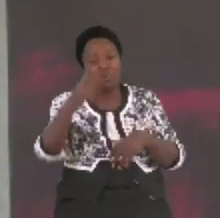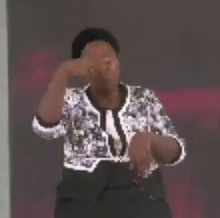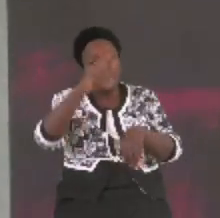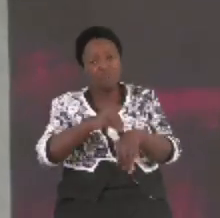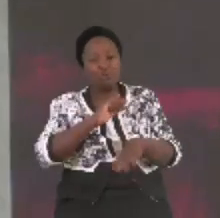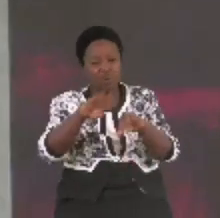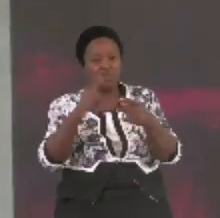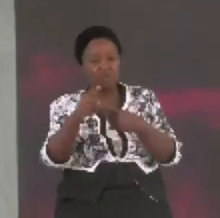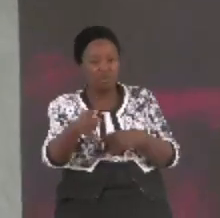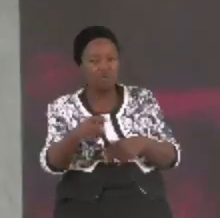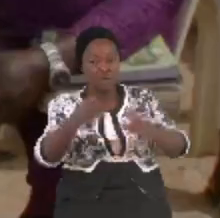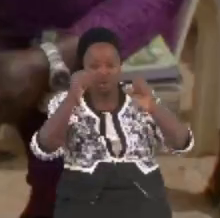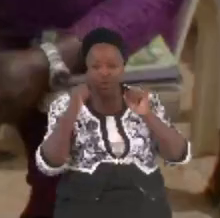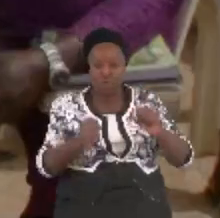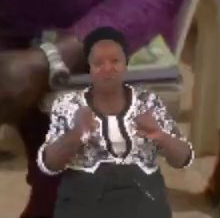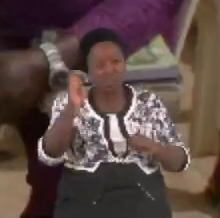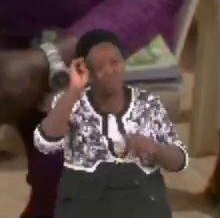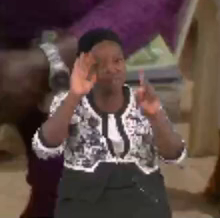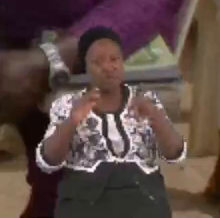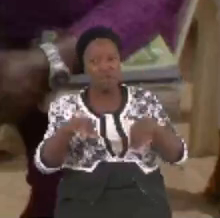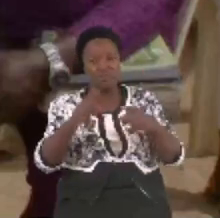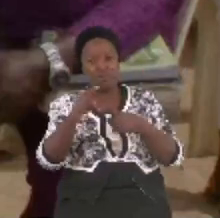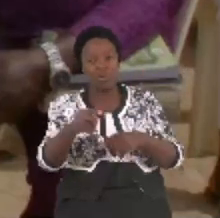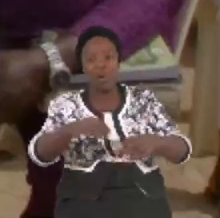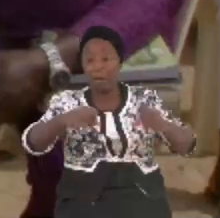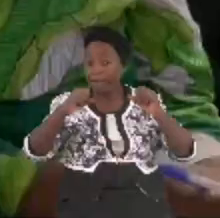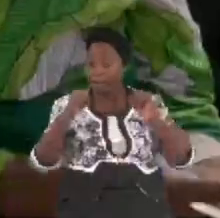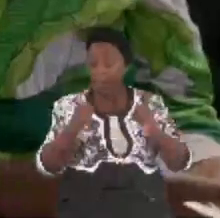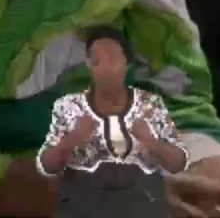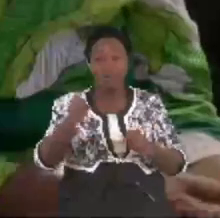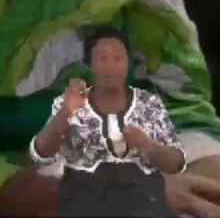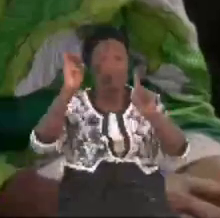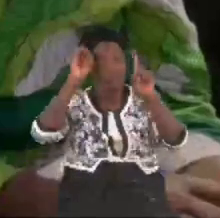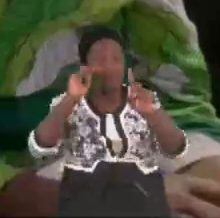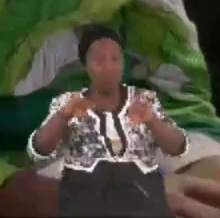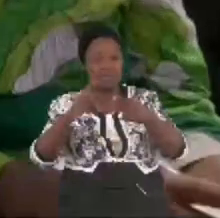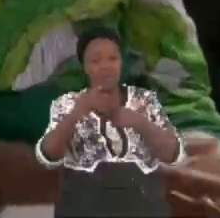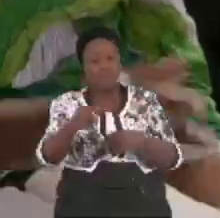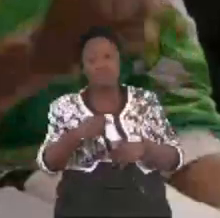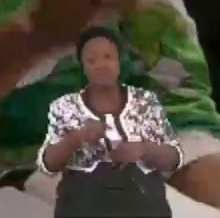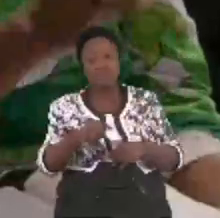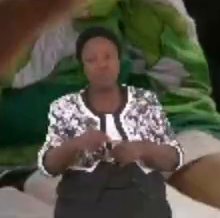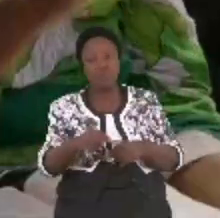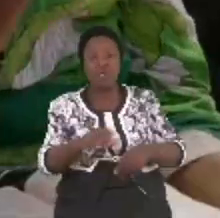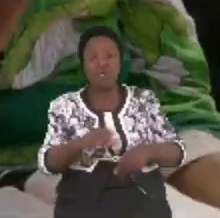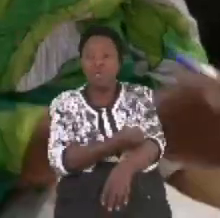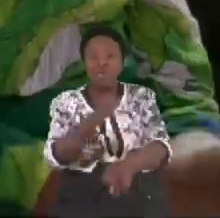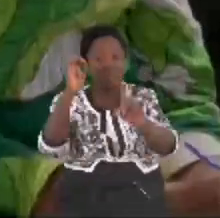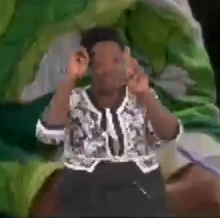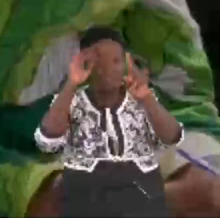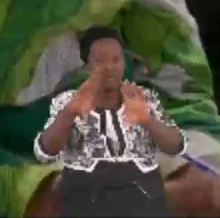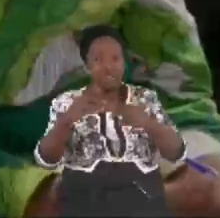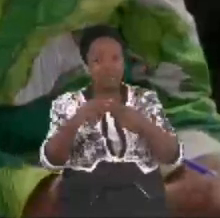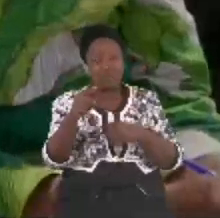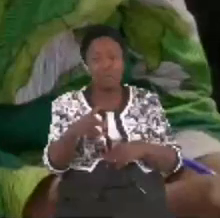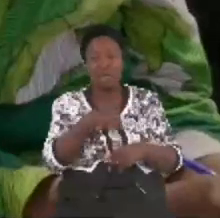vous la donnera, la force il vous la donnera, la puissance il vous la donnera, la capacité il vous la donnera